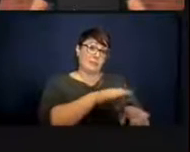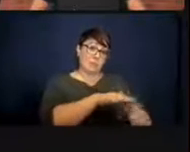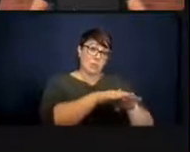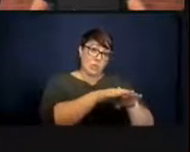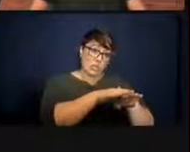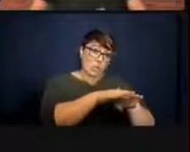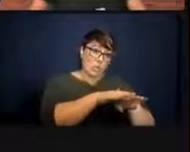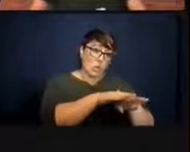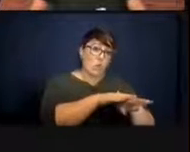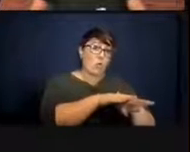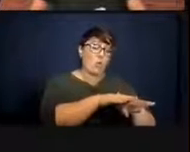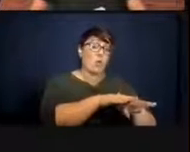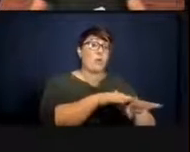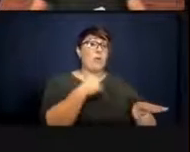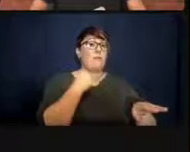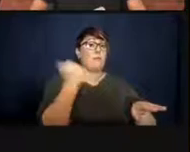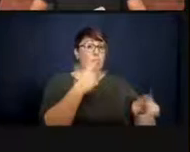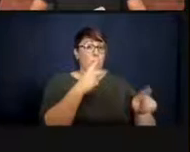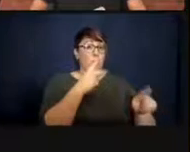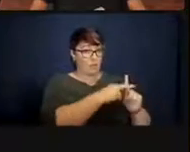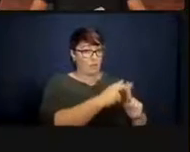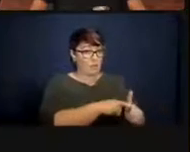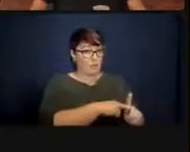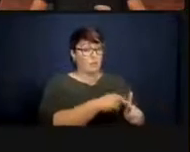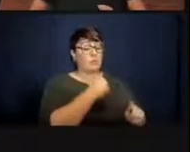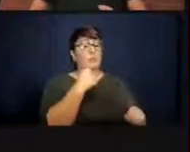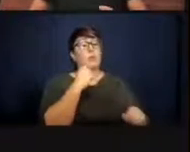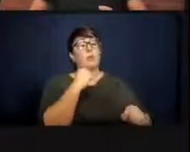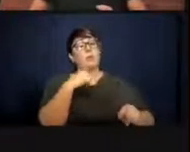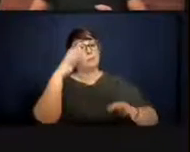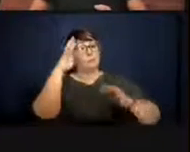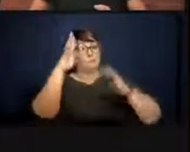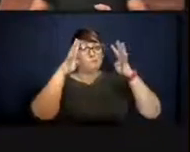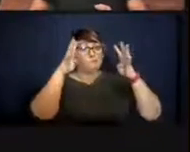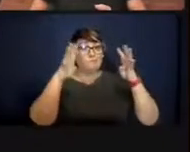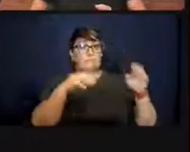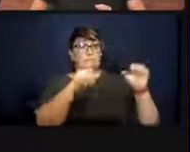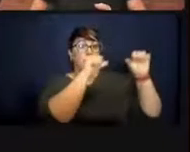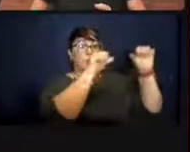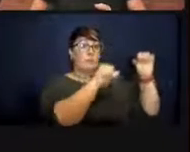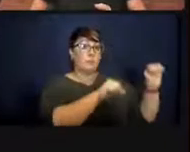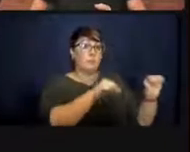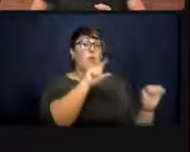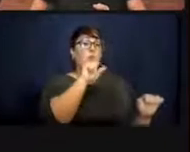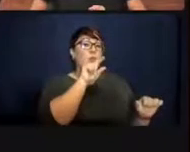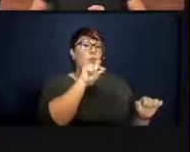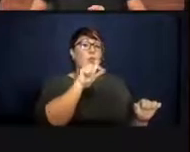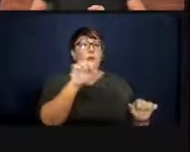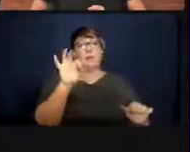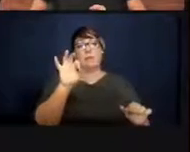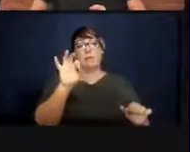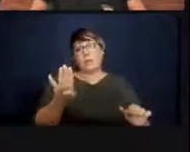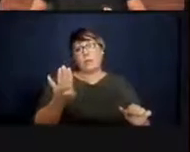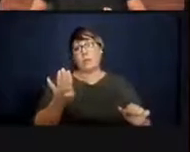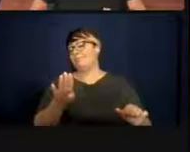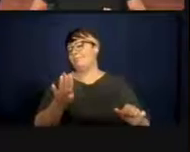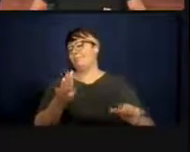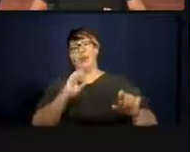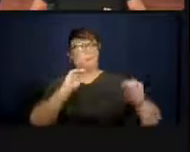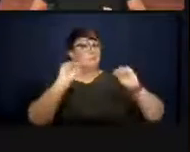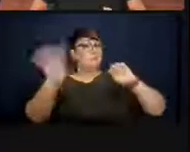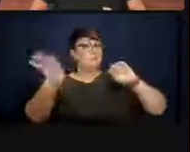يكون العمل صعب جدا وبطيء جدا في فرز هذه الأمور، وبالتالي نحن